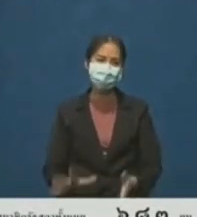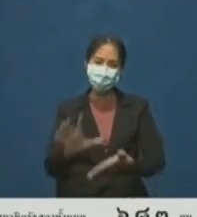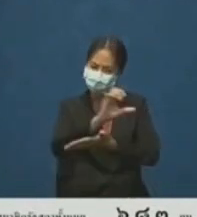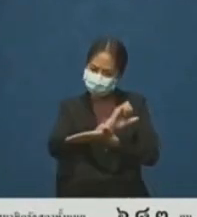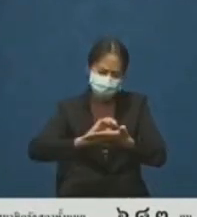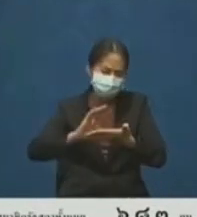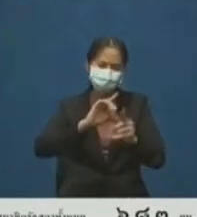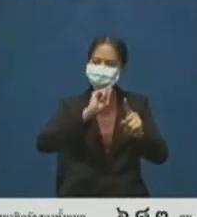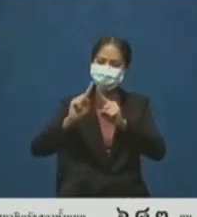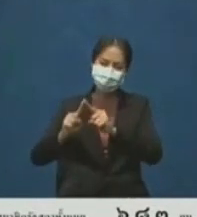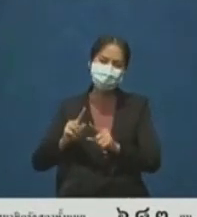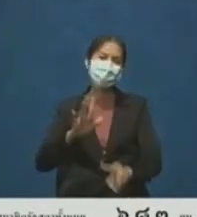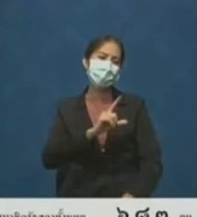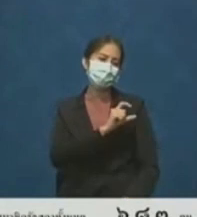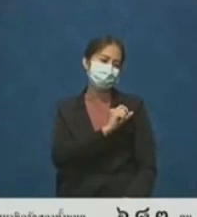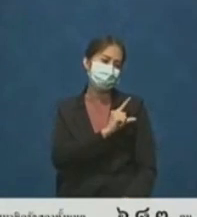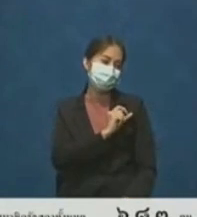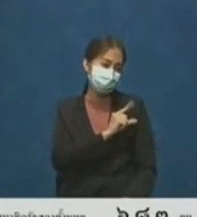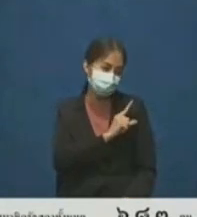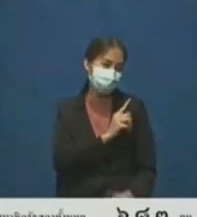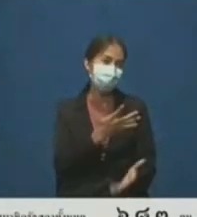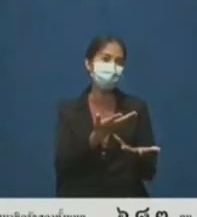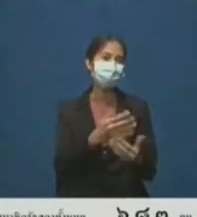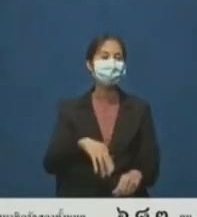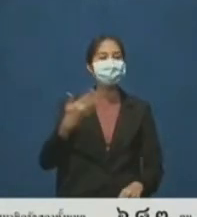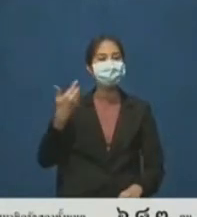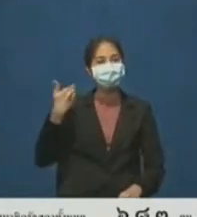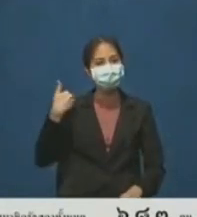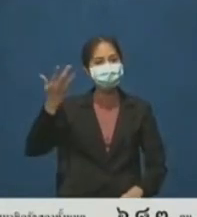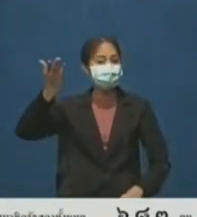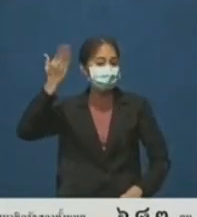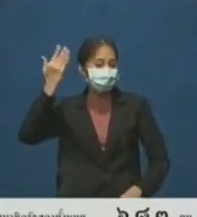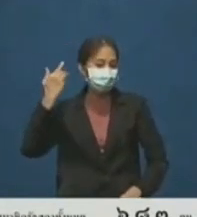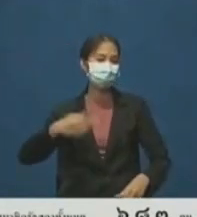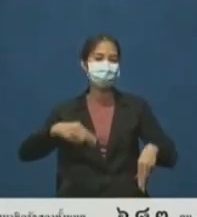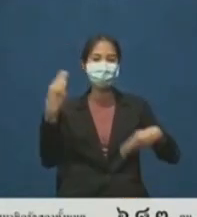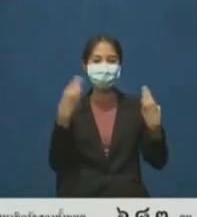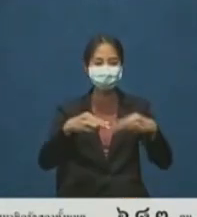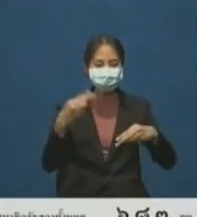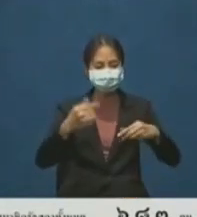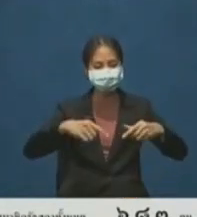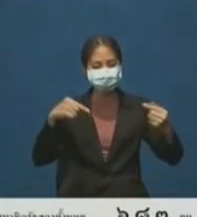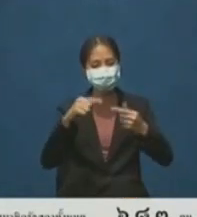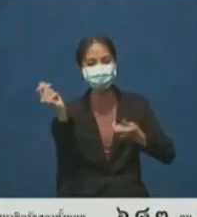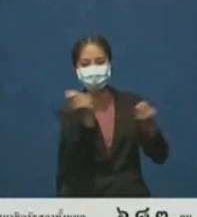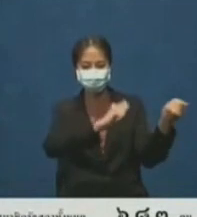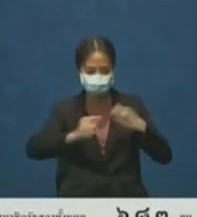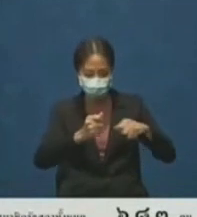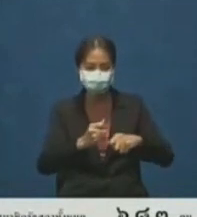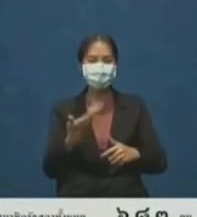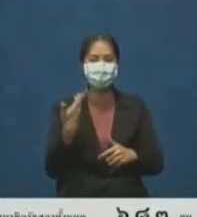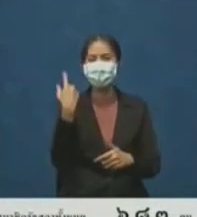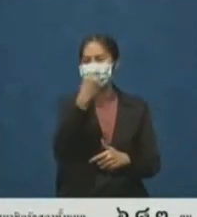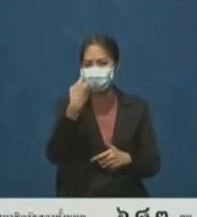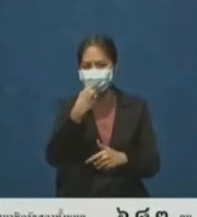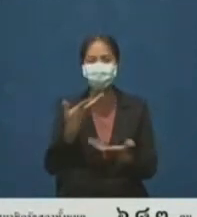ไหนทุกสถาบันที่เอ่ยอ้างมาสถาบันศาสนาศึกบางระจันมีใครเป็นหลักใน